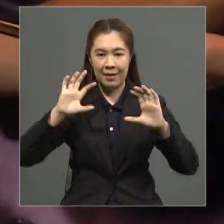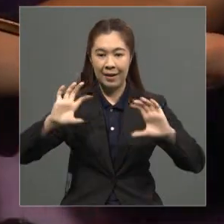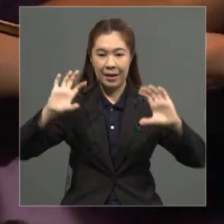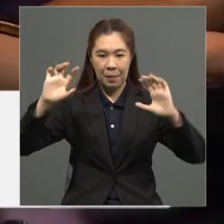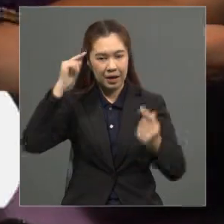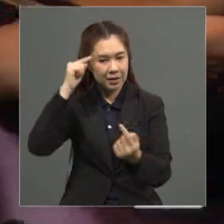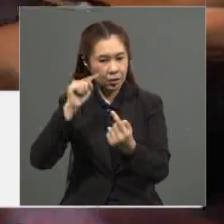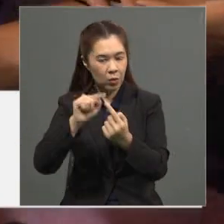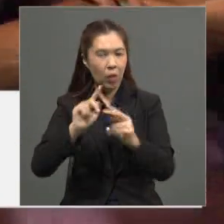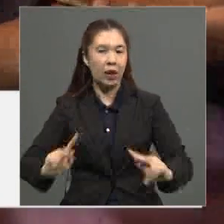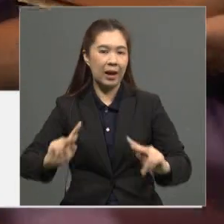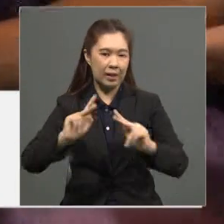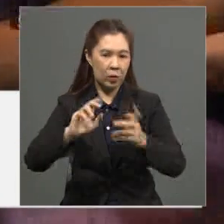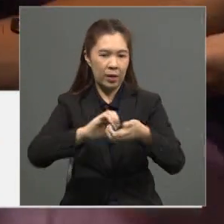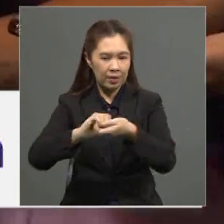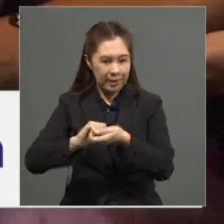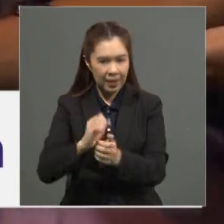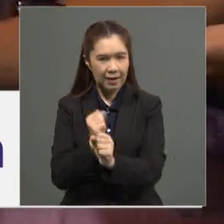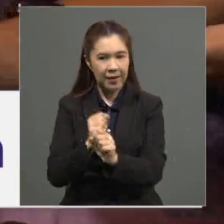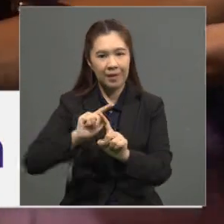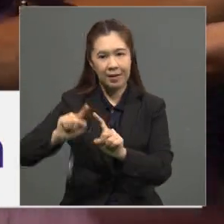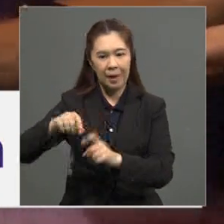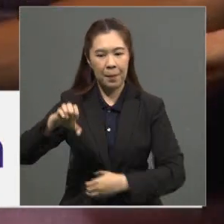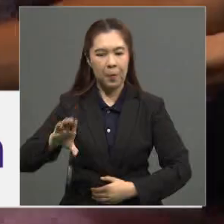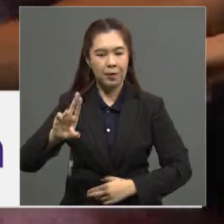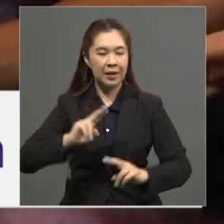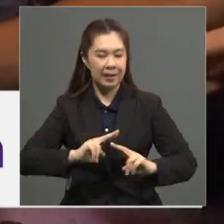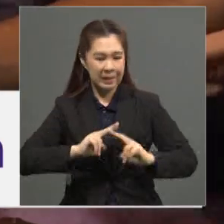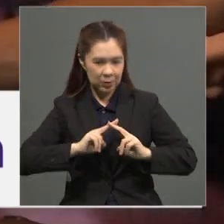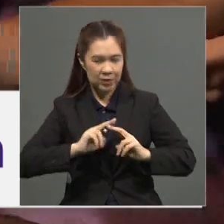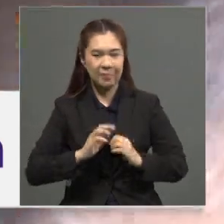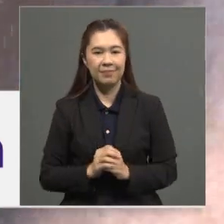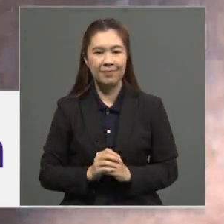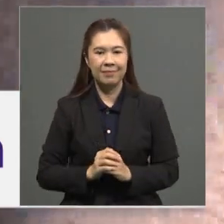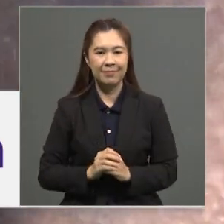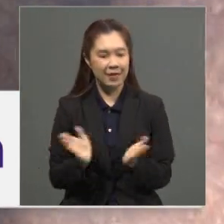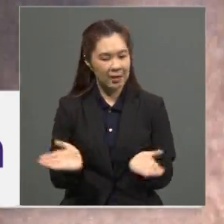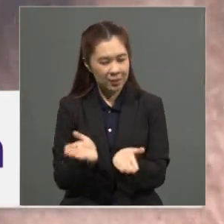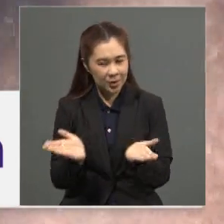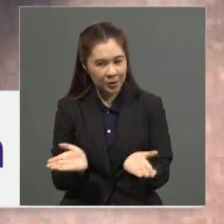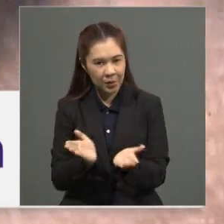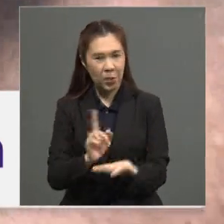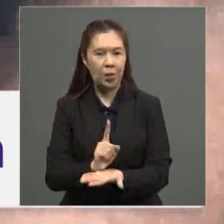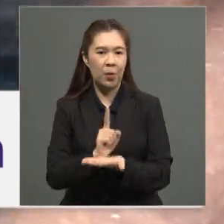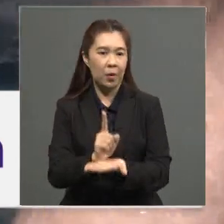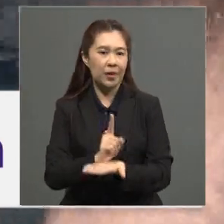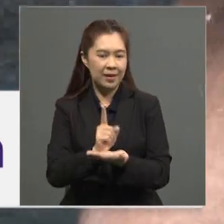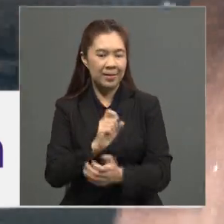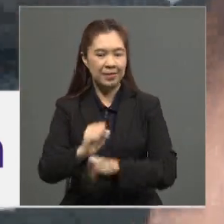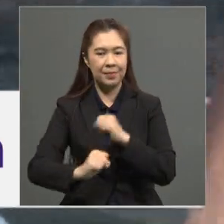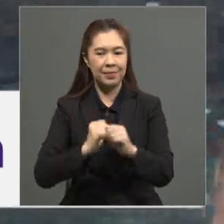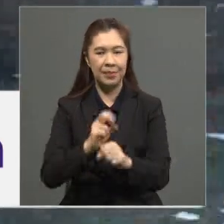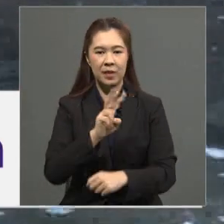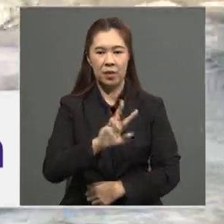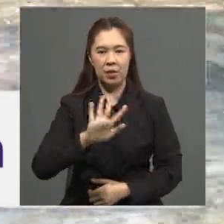วัฒนธรรมร่วมกับหน่วยงานต่างๆทั้งภาครัฐและเอกชนรนรงค์จัดงานส่งเสริมประเพณีลอยกระทงประจำปี